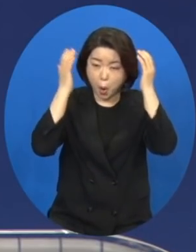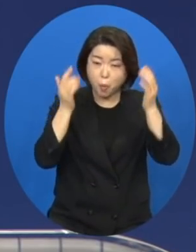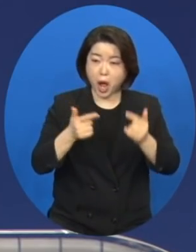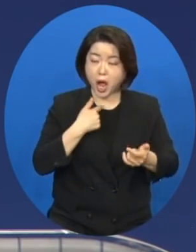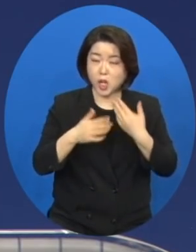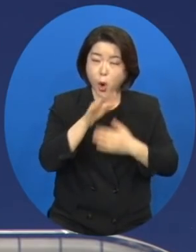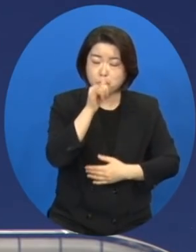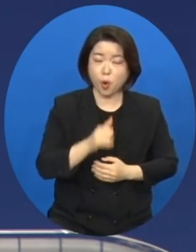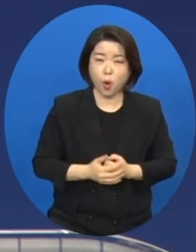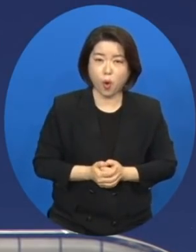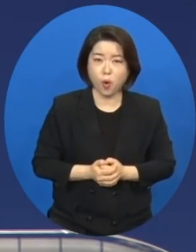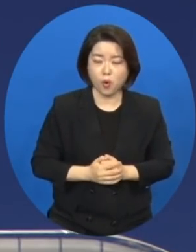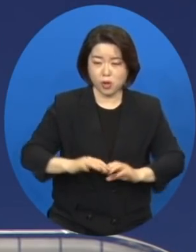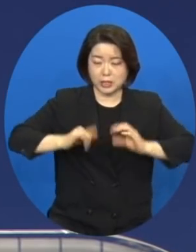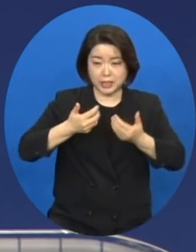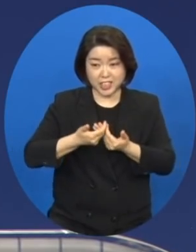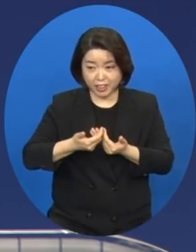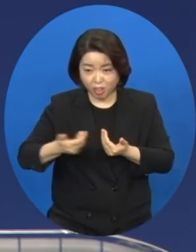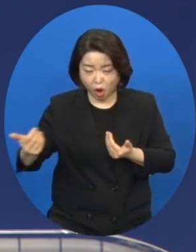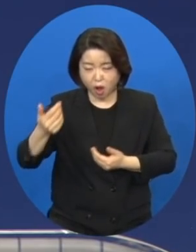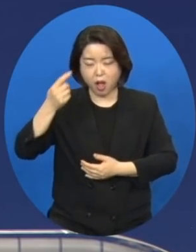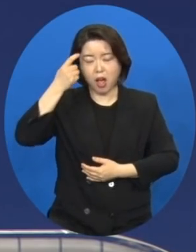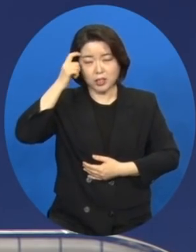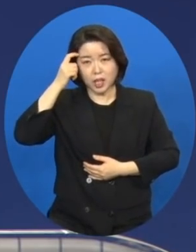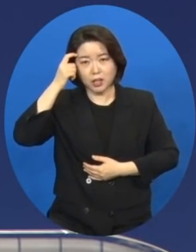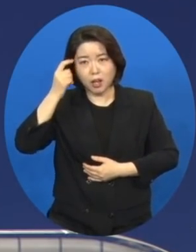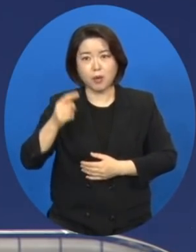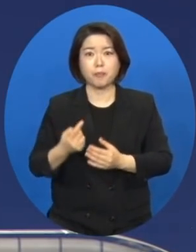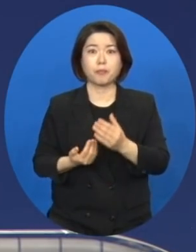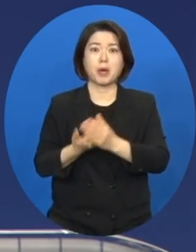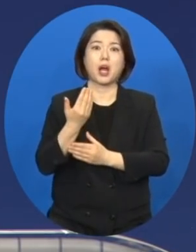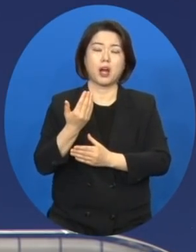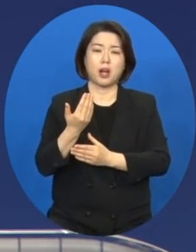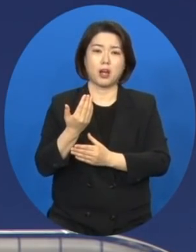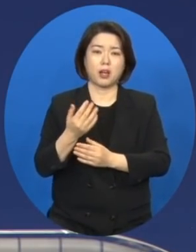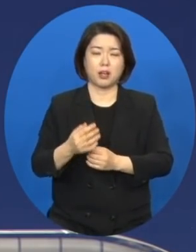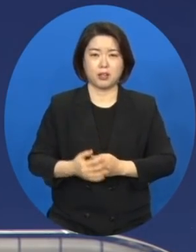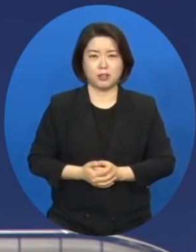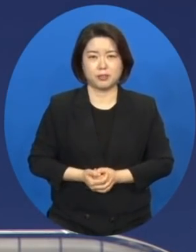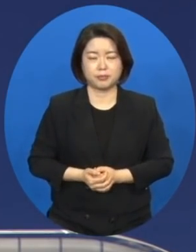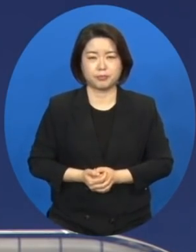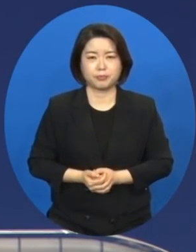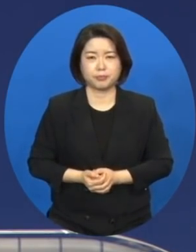겪었길래 세상을 떠날까라는 생각까지 들더라는 거예요.